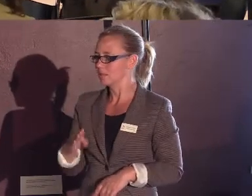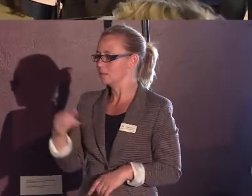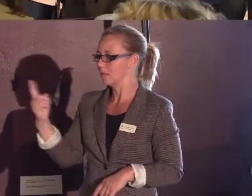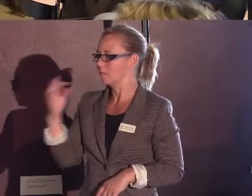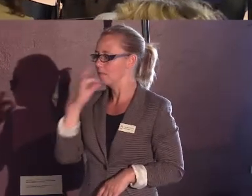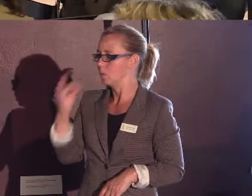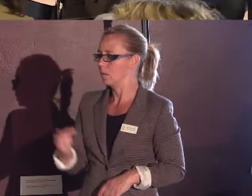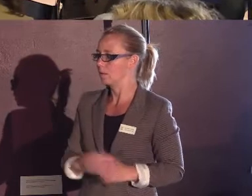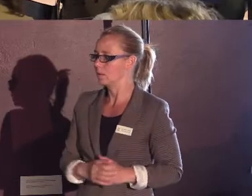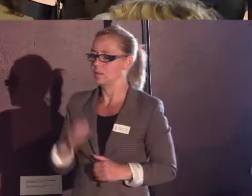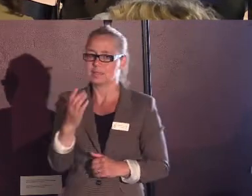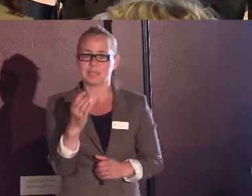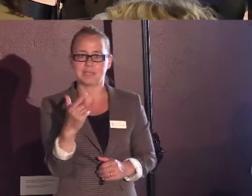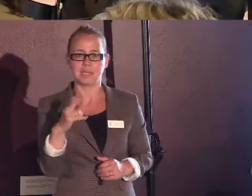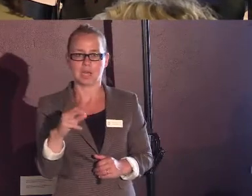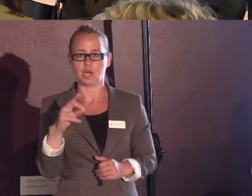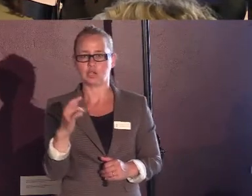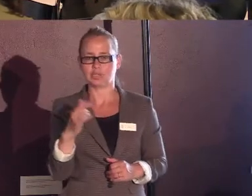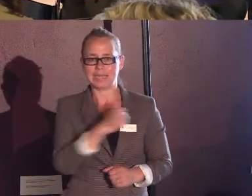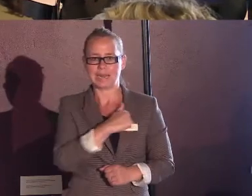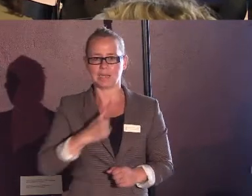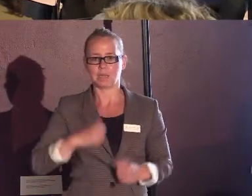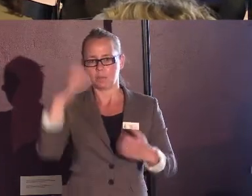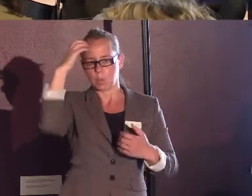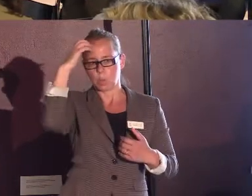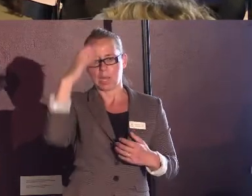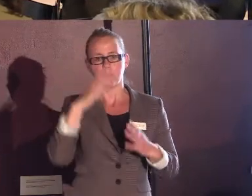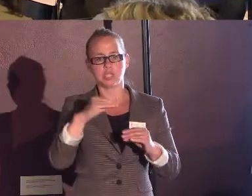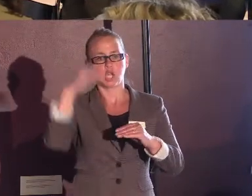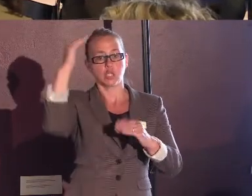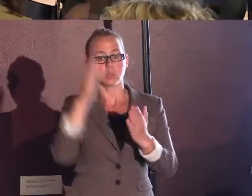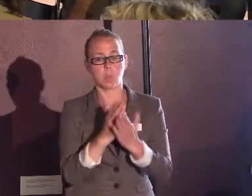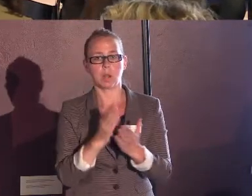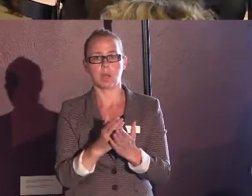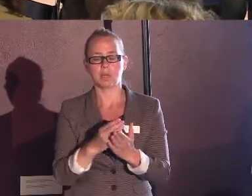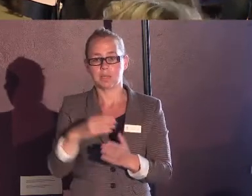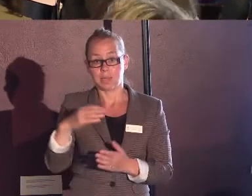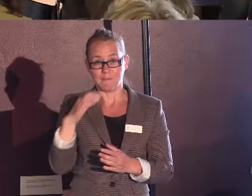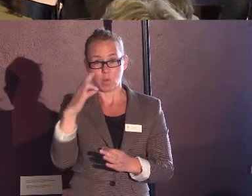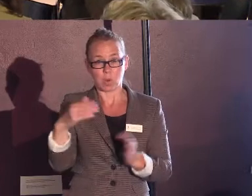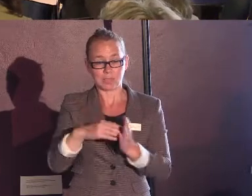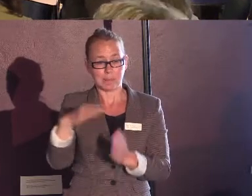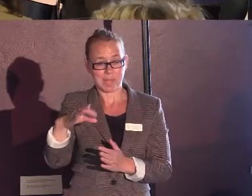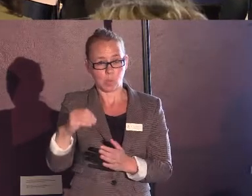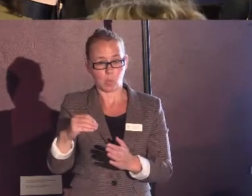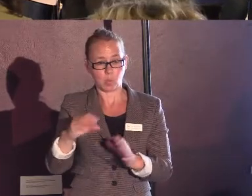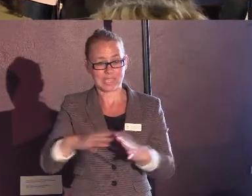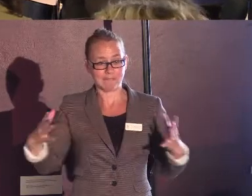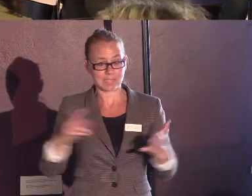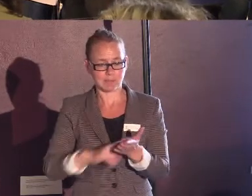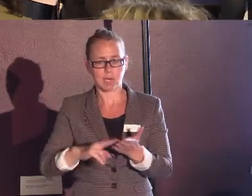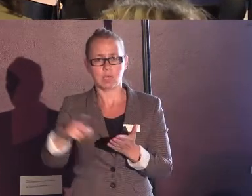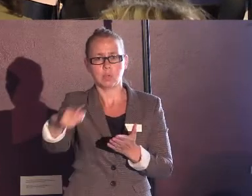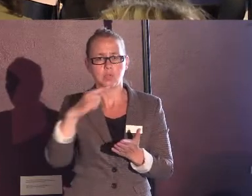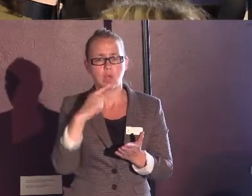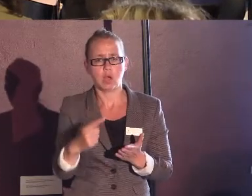här. Hej, Cecilia Rydinger-Alin, rektor på Kungliga Musikhögskolan. En fråga till Per-Ola Remmar och Tillväxtverket. Du